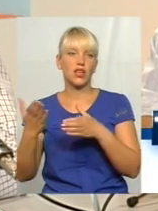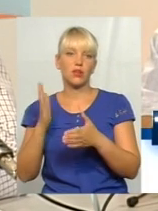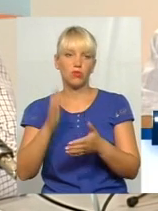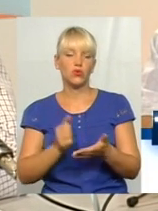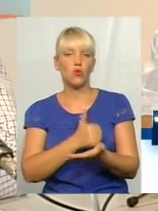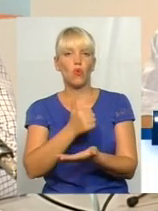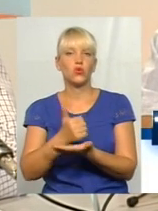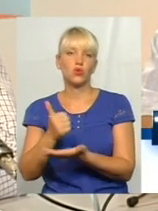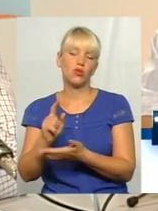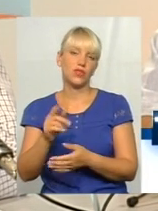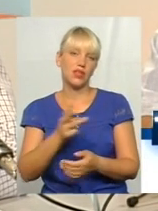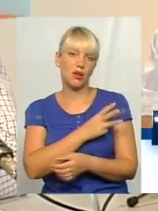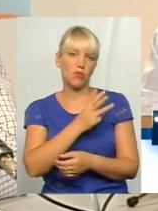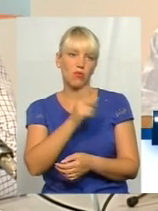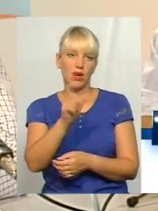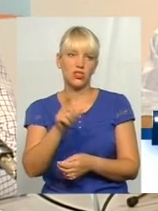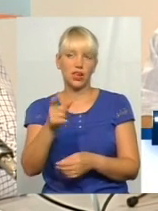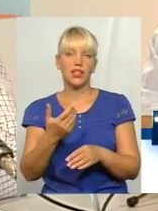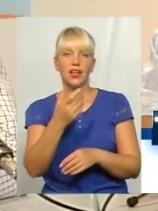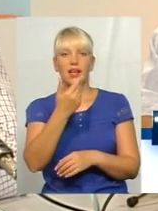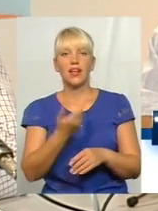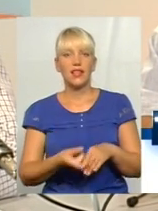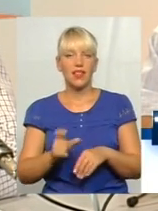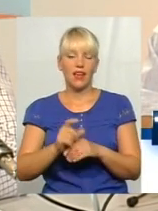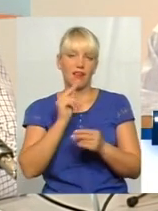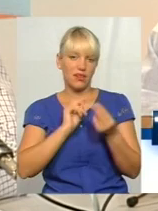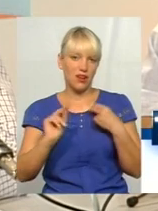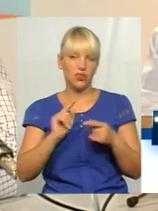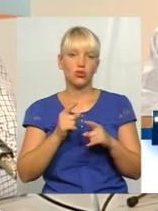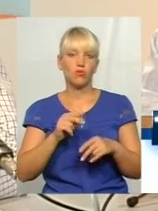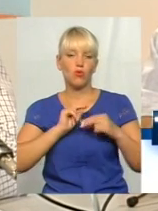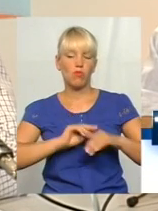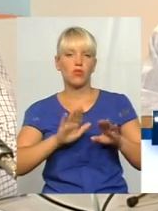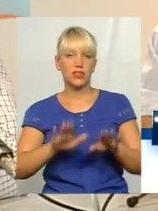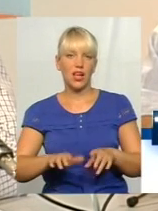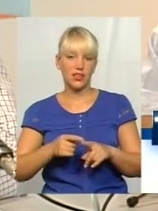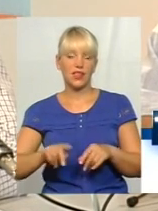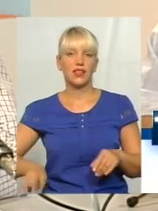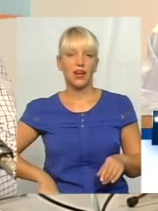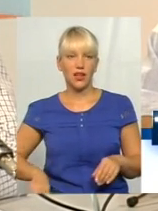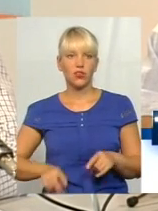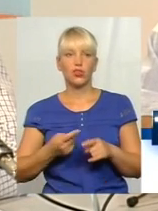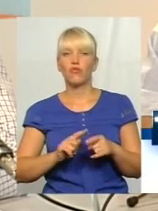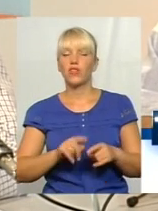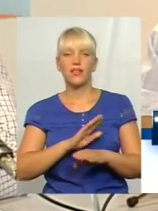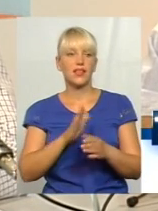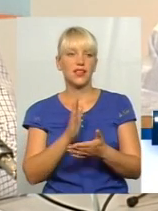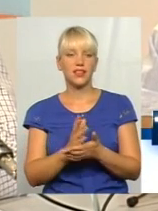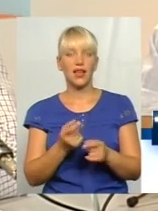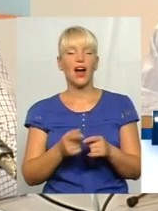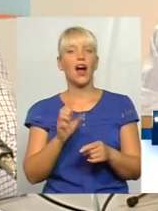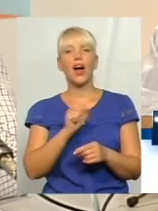очолювати побажати їм всього найкращого тому що все ж таки посада директора як ми вже пересвідчились не є такою